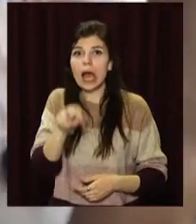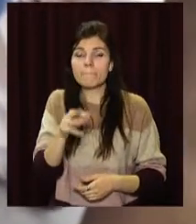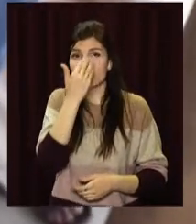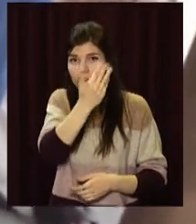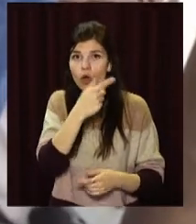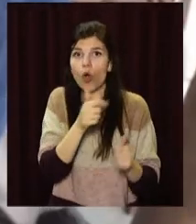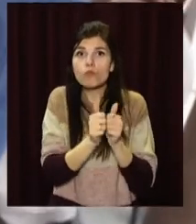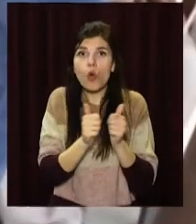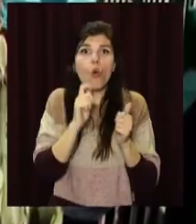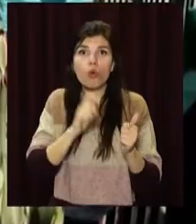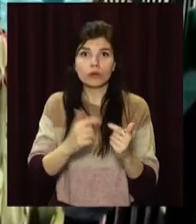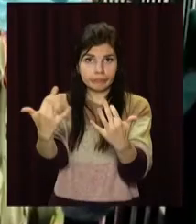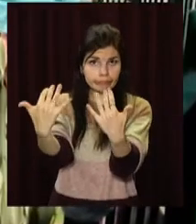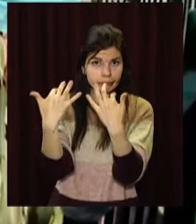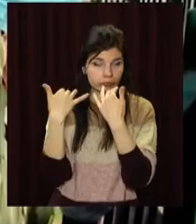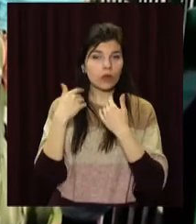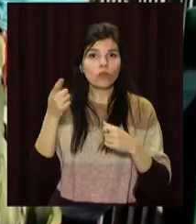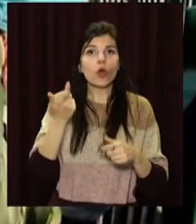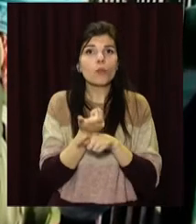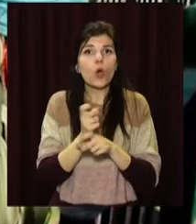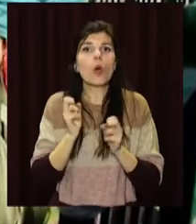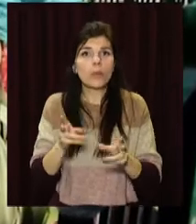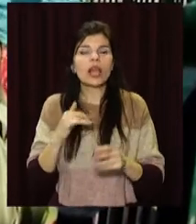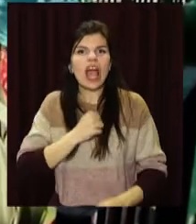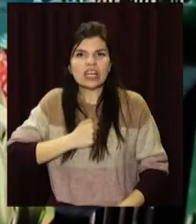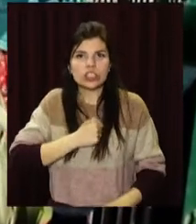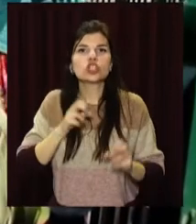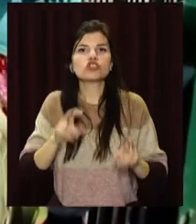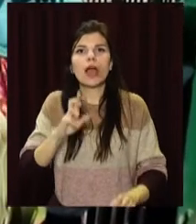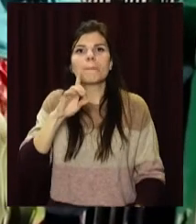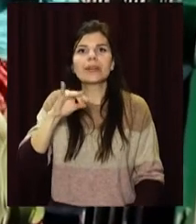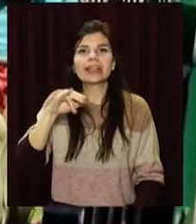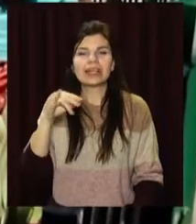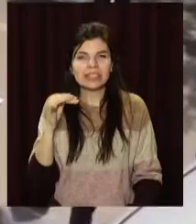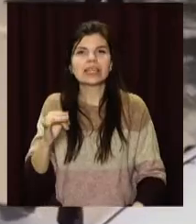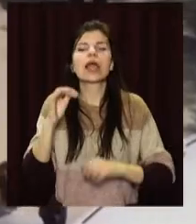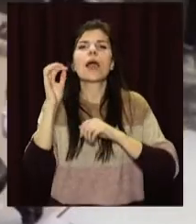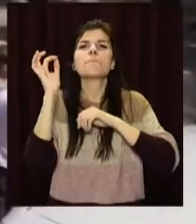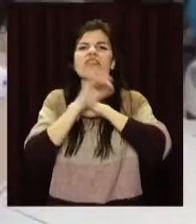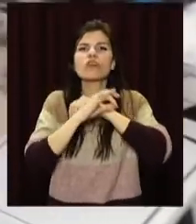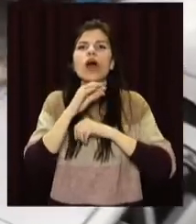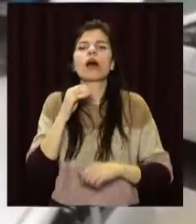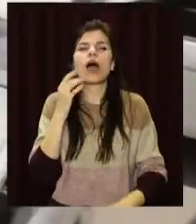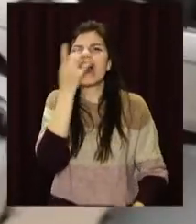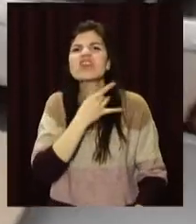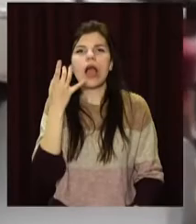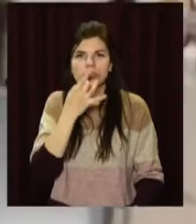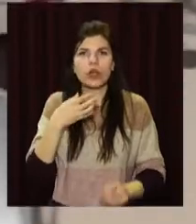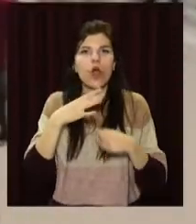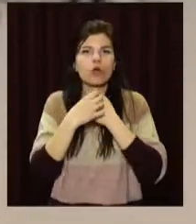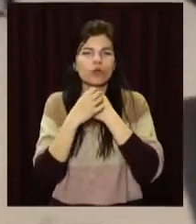вже поруч з Україною. І він більш небезпечний та агресивний, ніж британський та південноафриканський штами